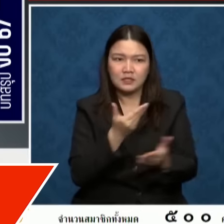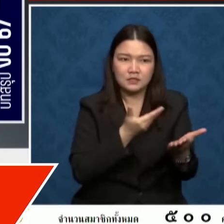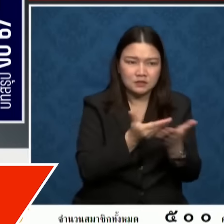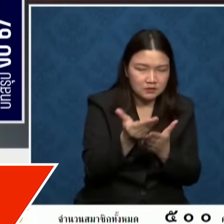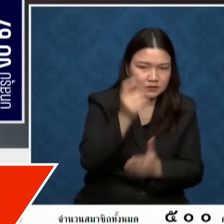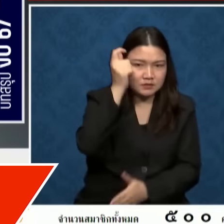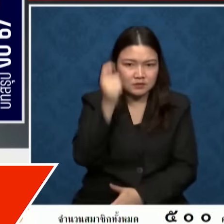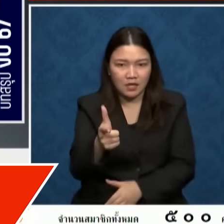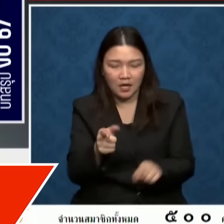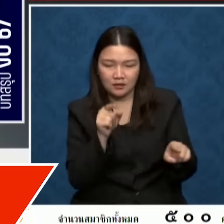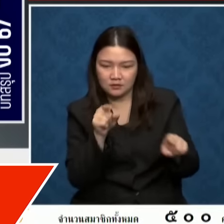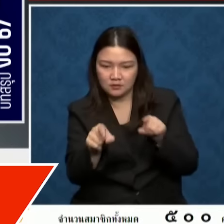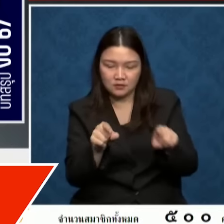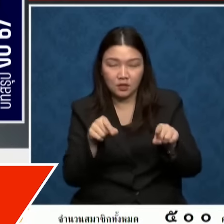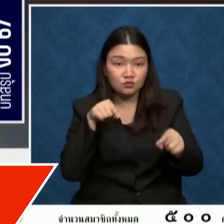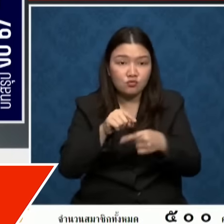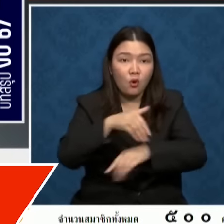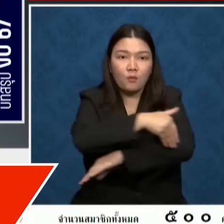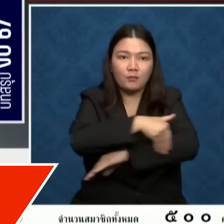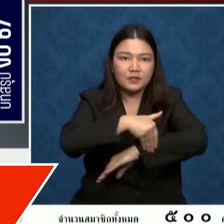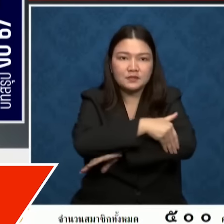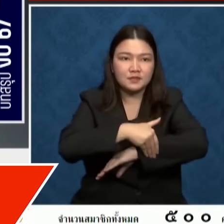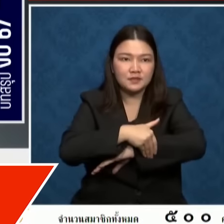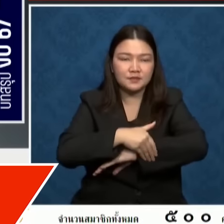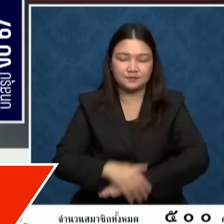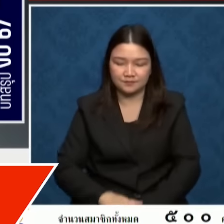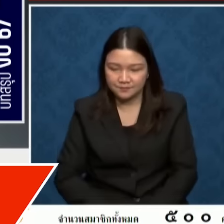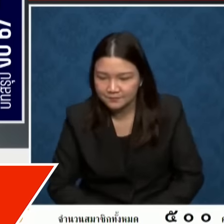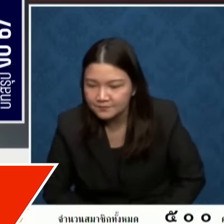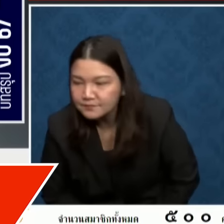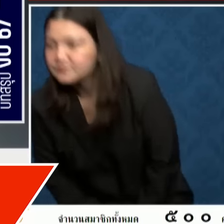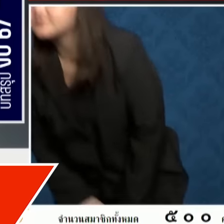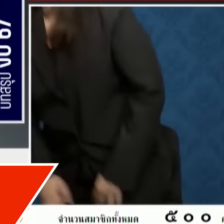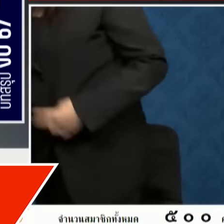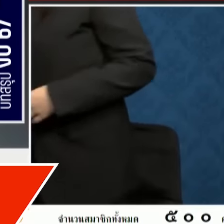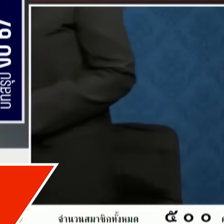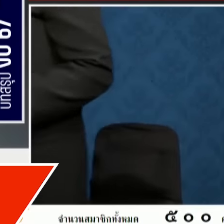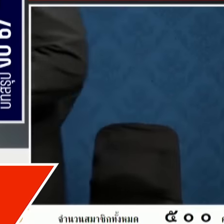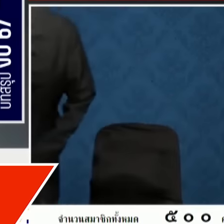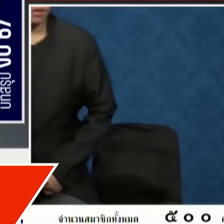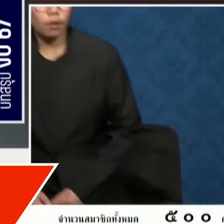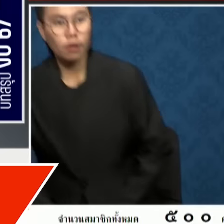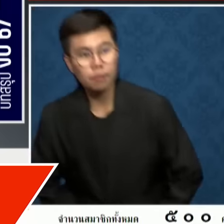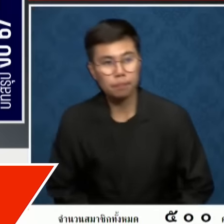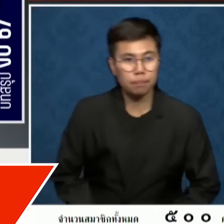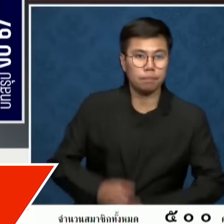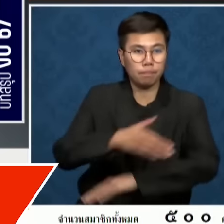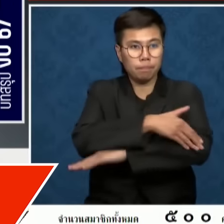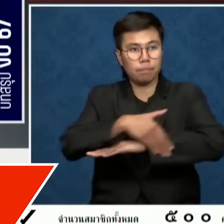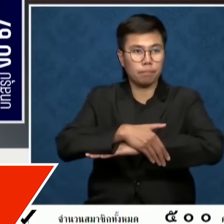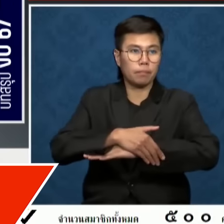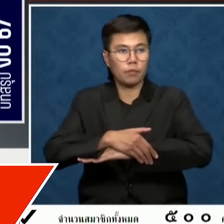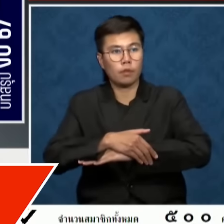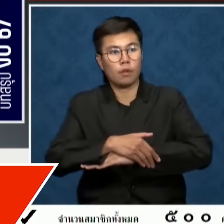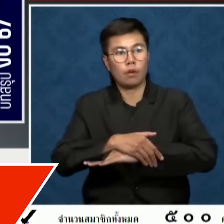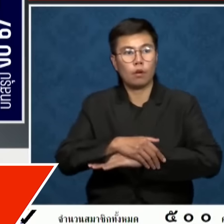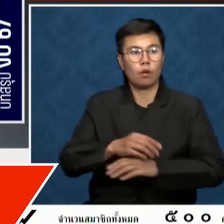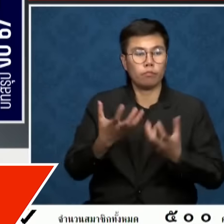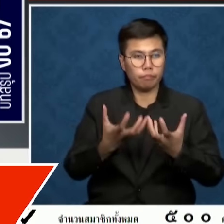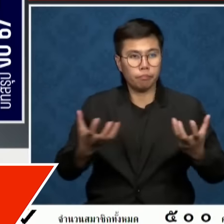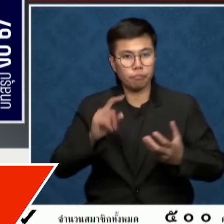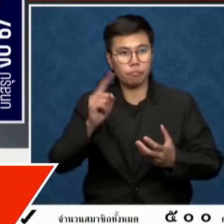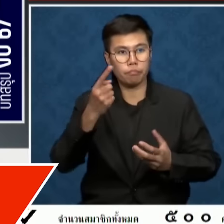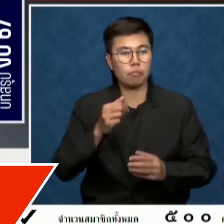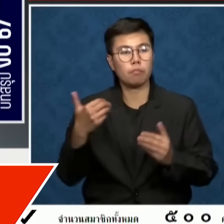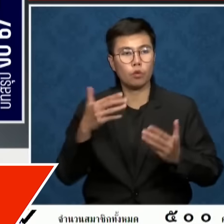างของสินค้าบัญชีนวัตกรรมค่ะท่านประทานค่ะเดิมทีบัญชีนวักรรมนะคะมีไว้เพื่ส่งเสริมงาน